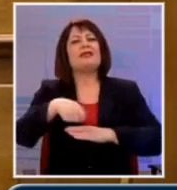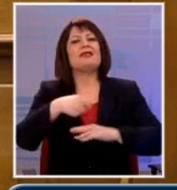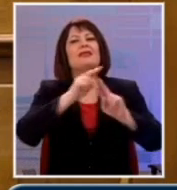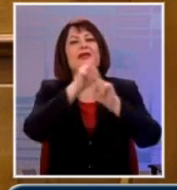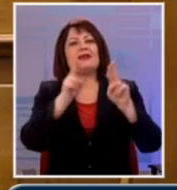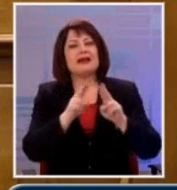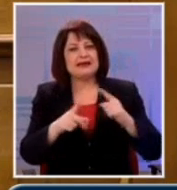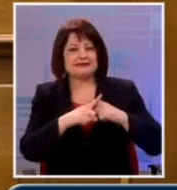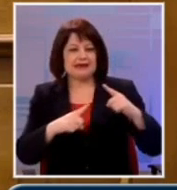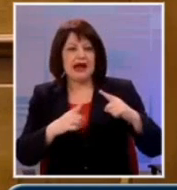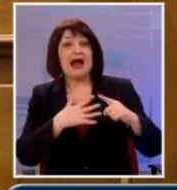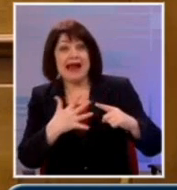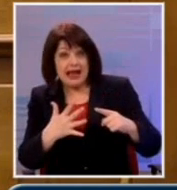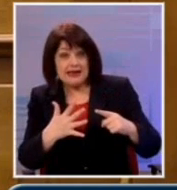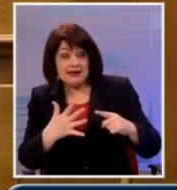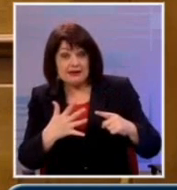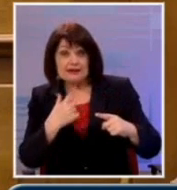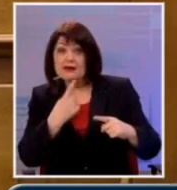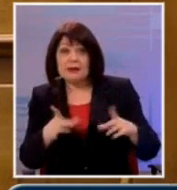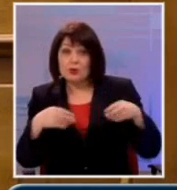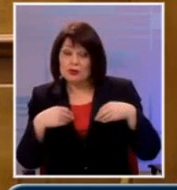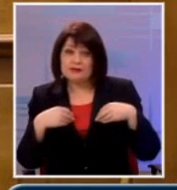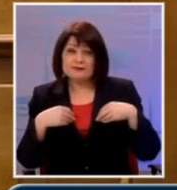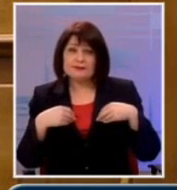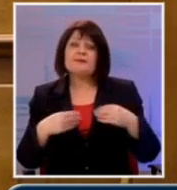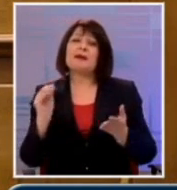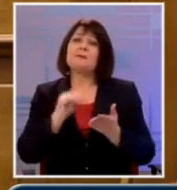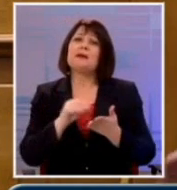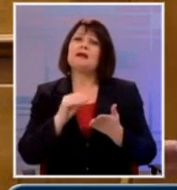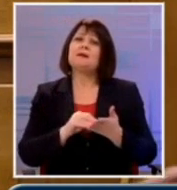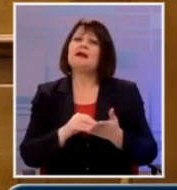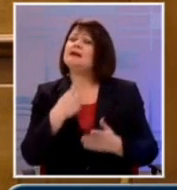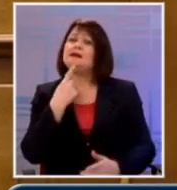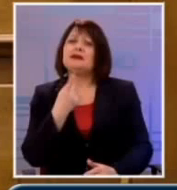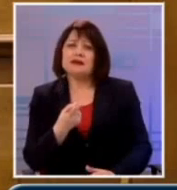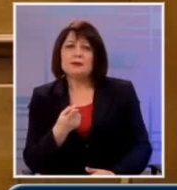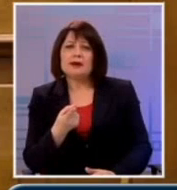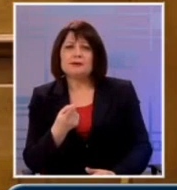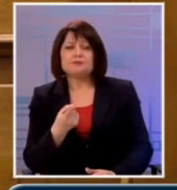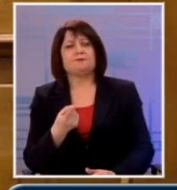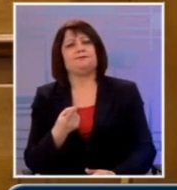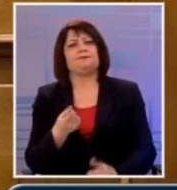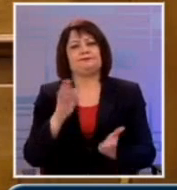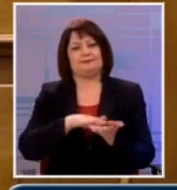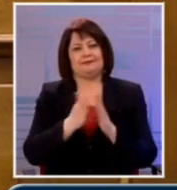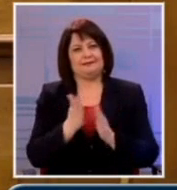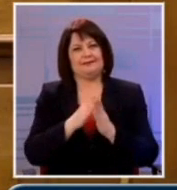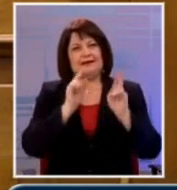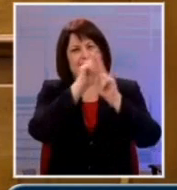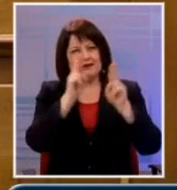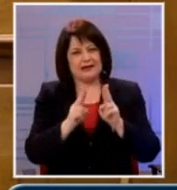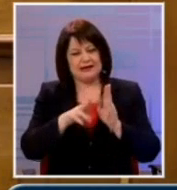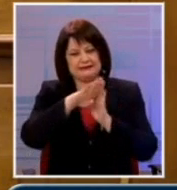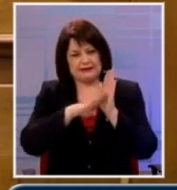κατά πλειοψηφία και αυτό, δέχθηκε και πάλι ότι εν ώψη της πρακτικής του διεθνούς δικαίου, η